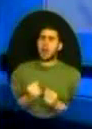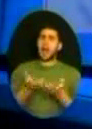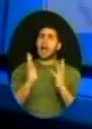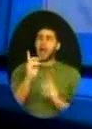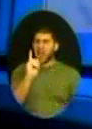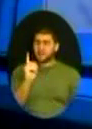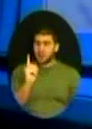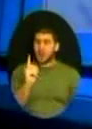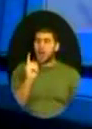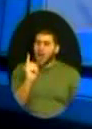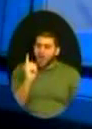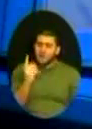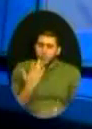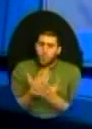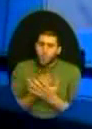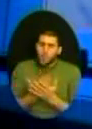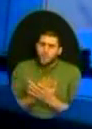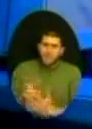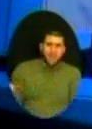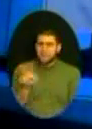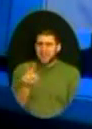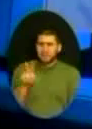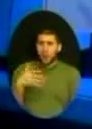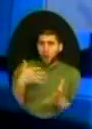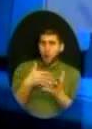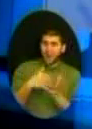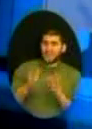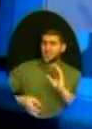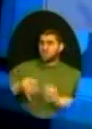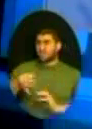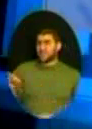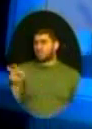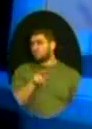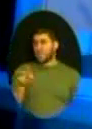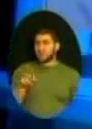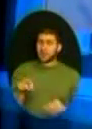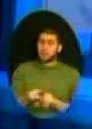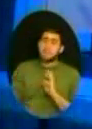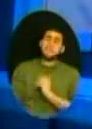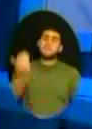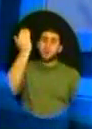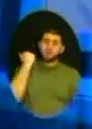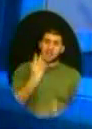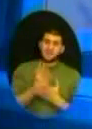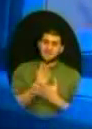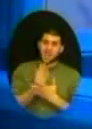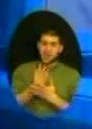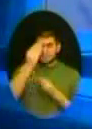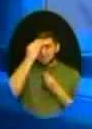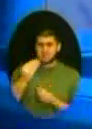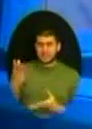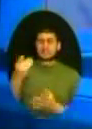לרעתם. אבל זה נראה אגב. אבל עצם העובדה שפה החוקר והשופטת מבעוד מועד ומעבירים